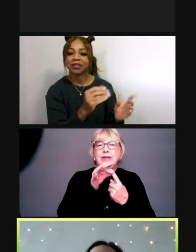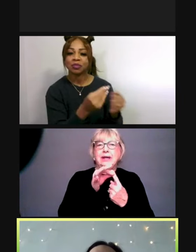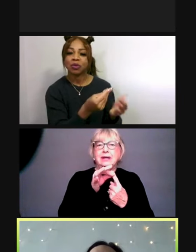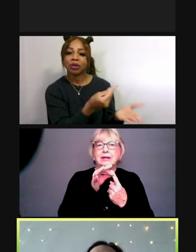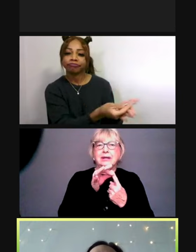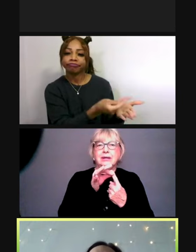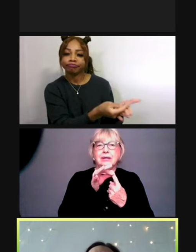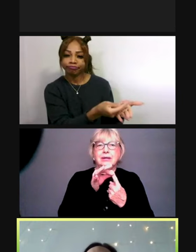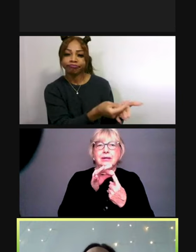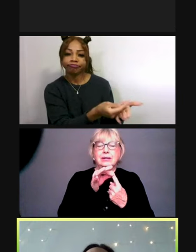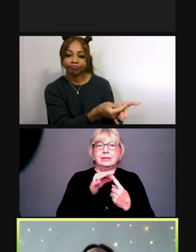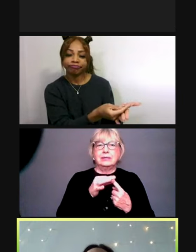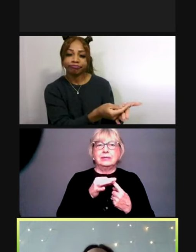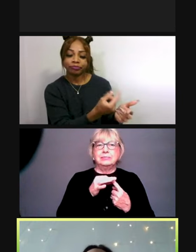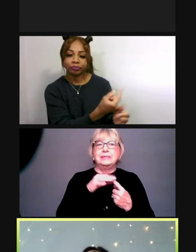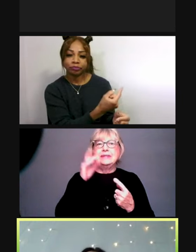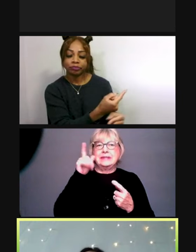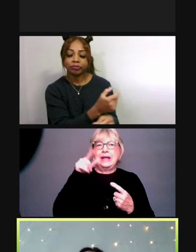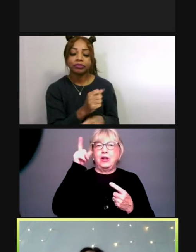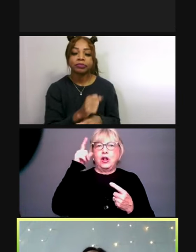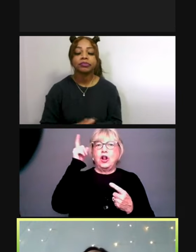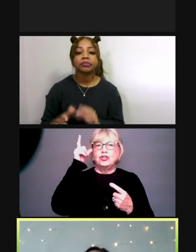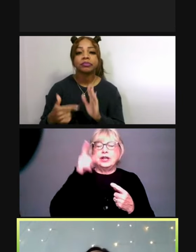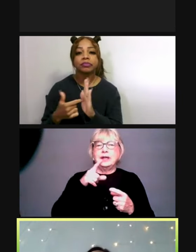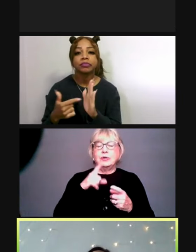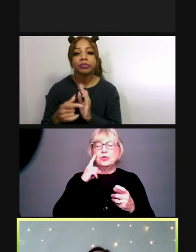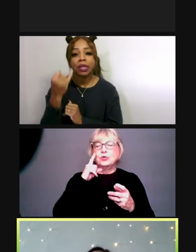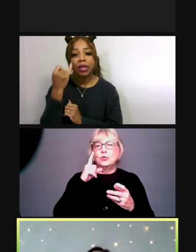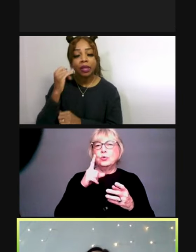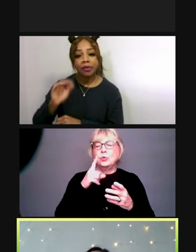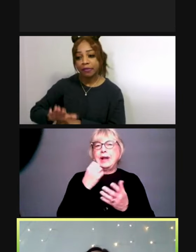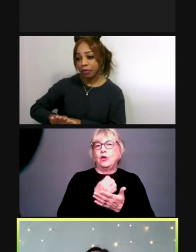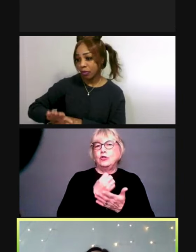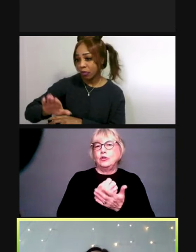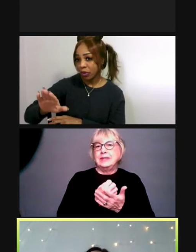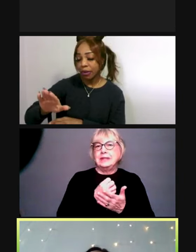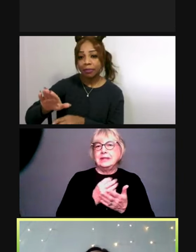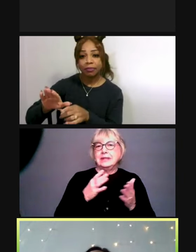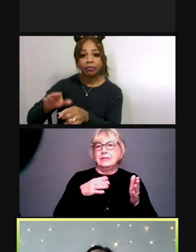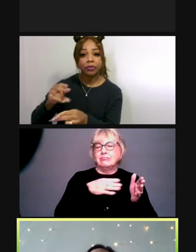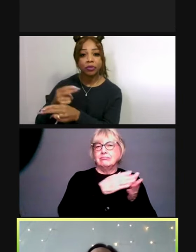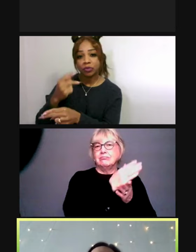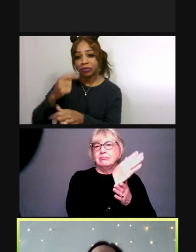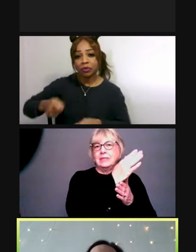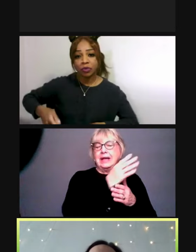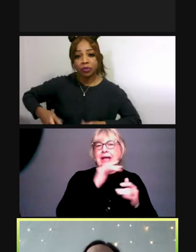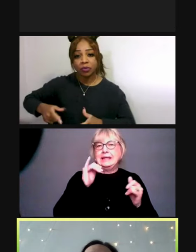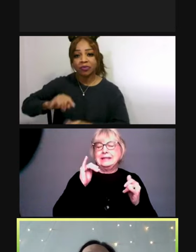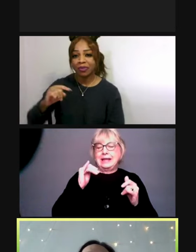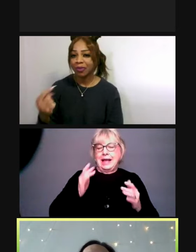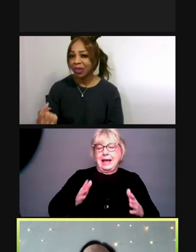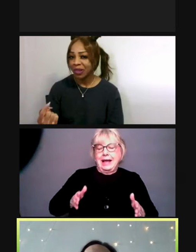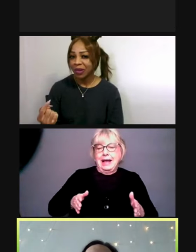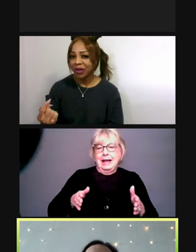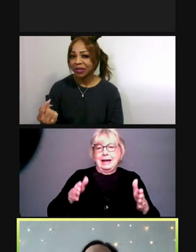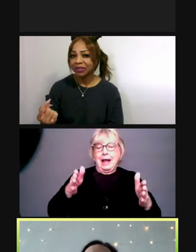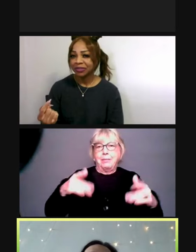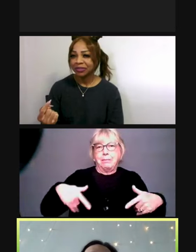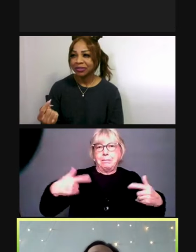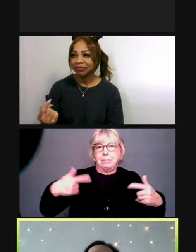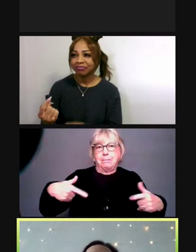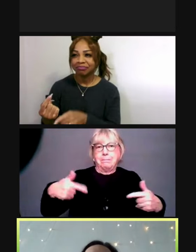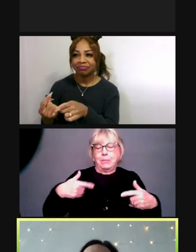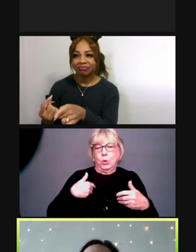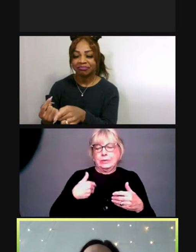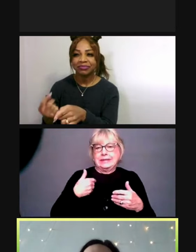sur le plan économique. Par exemple, si une rampe mettons est utile aux utilisateurs